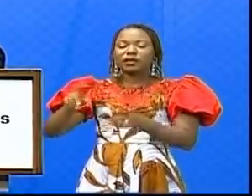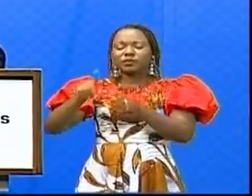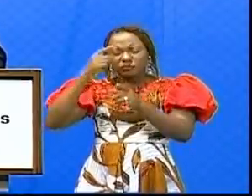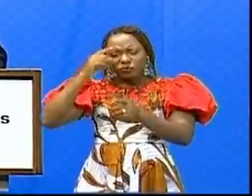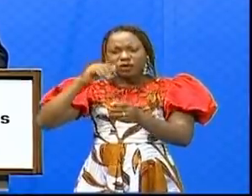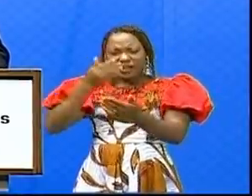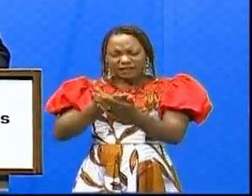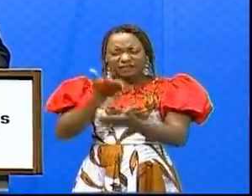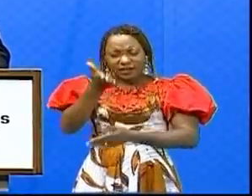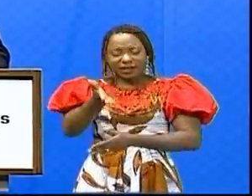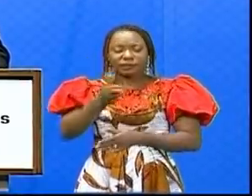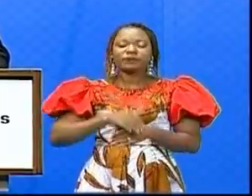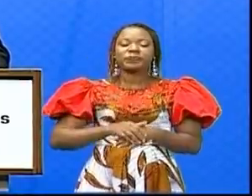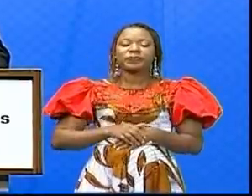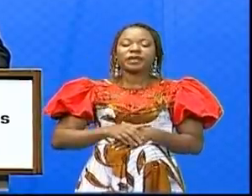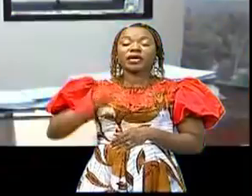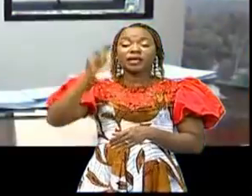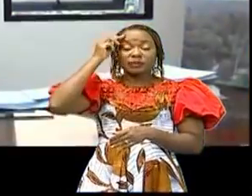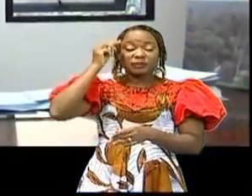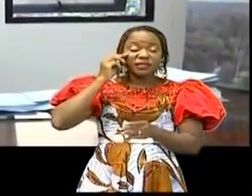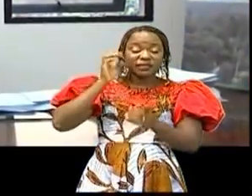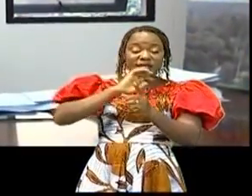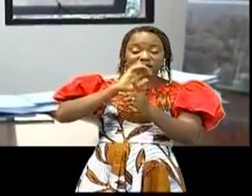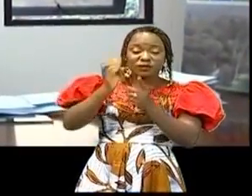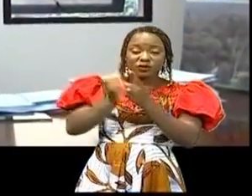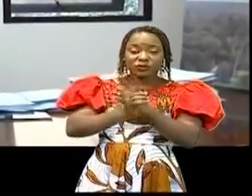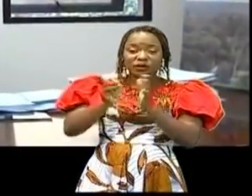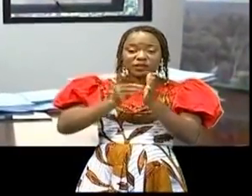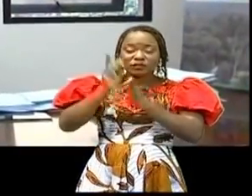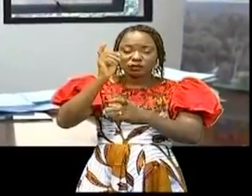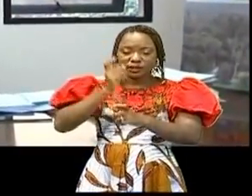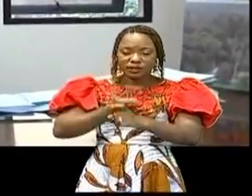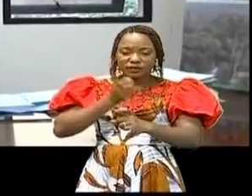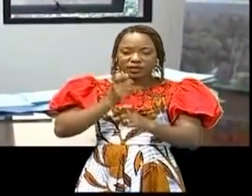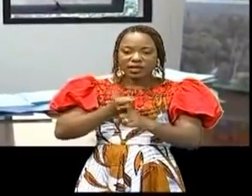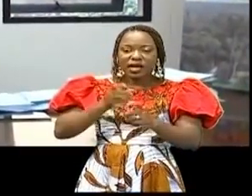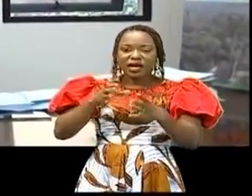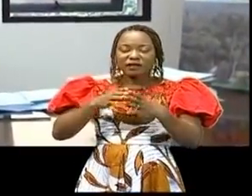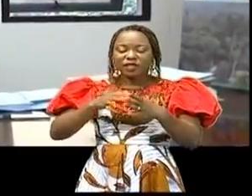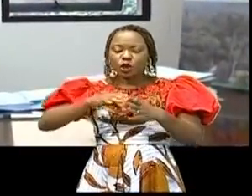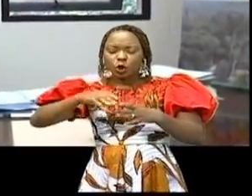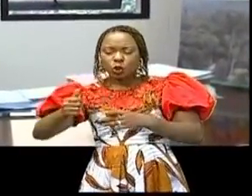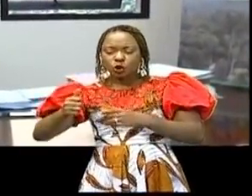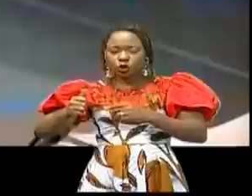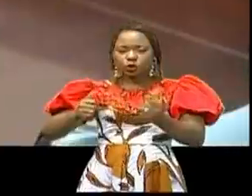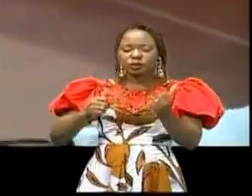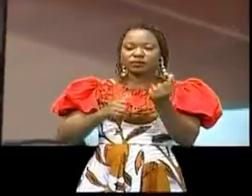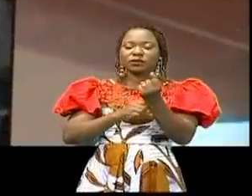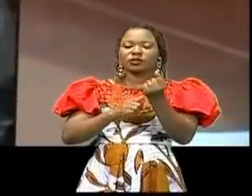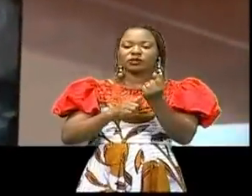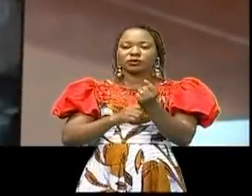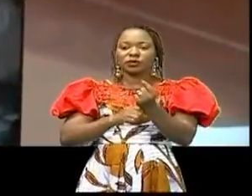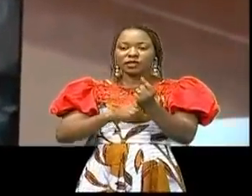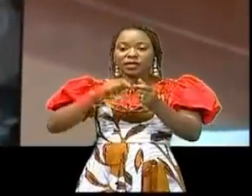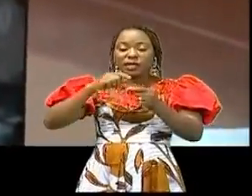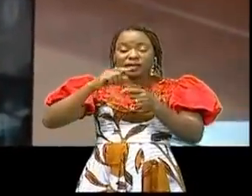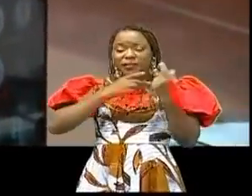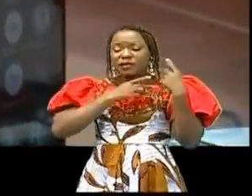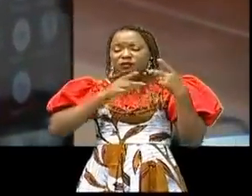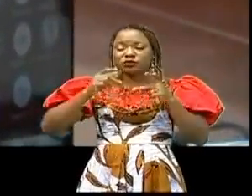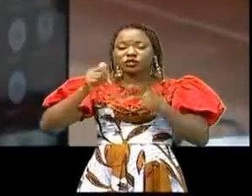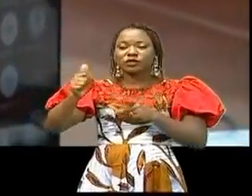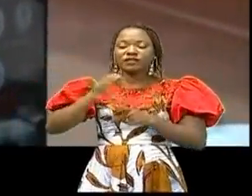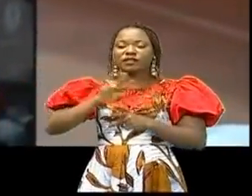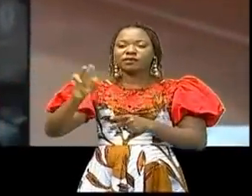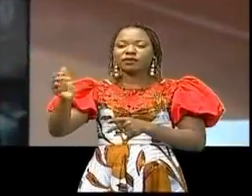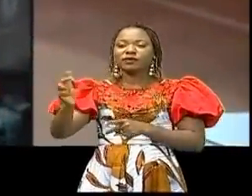parvenir, le ministère de l'Environnement et Développement Durable a, avec d'autres parties prenantes, entrepris depuis janvier 2022